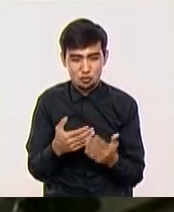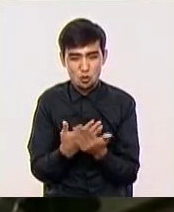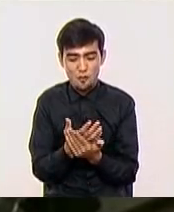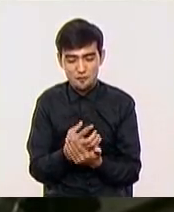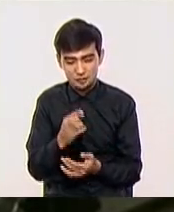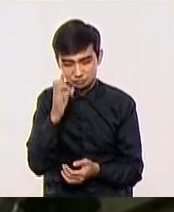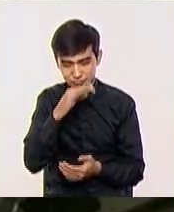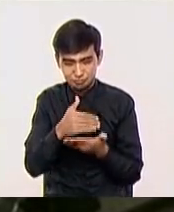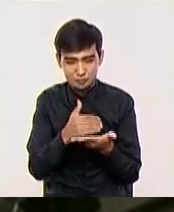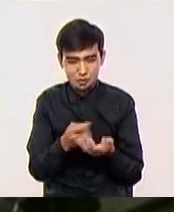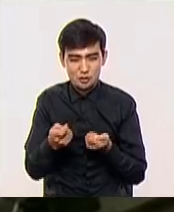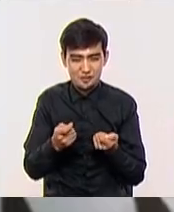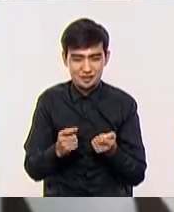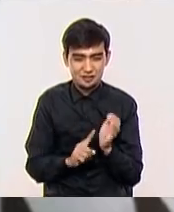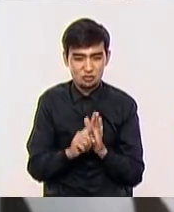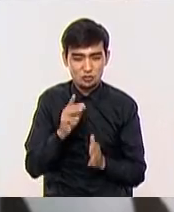новую структуру управления.